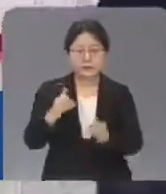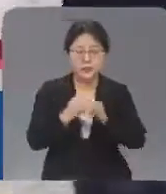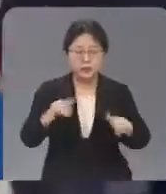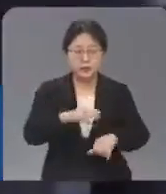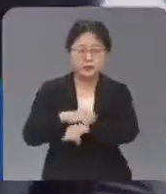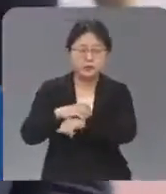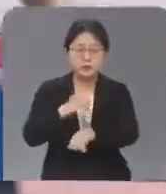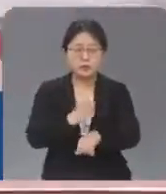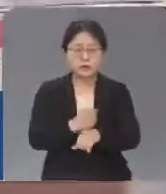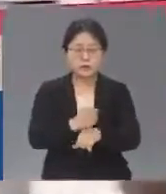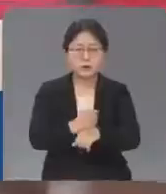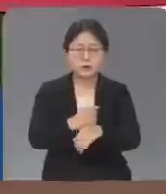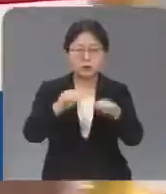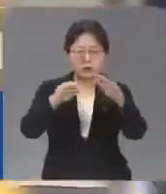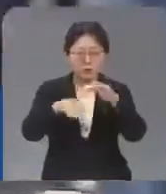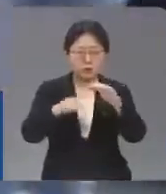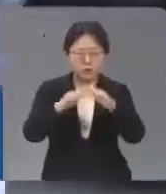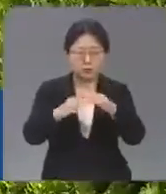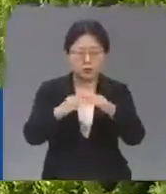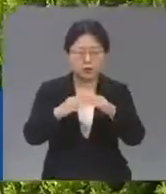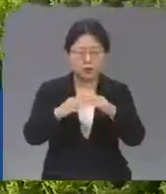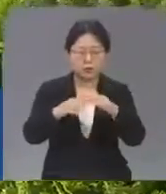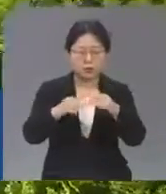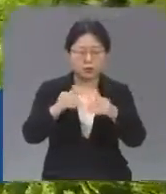예상됩니다. KBS 뉴스 윤주성입니다.